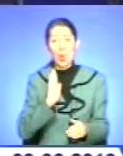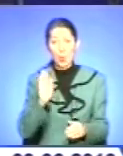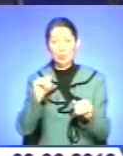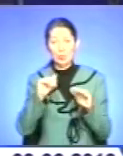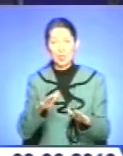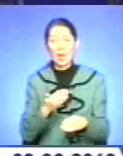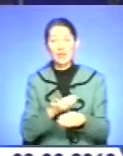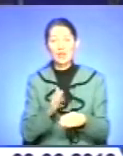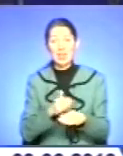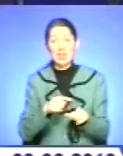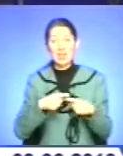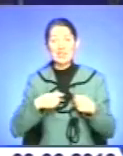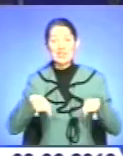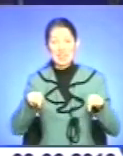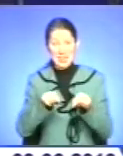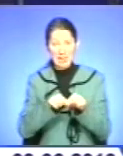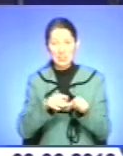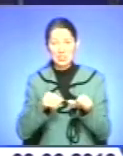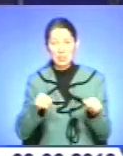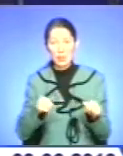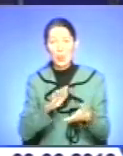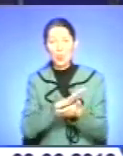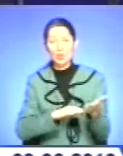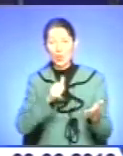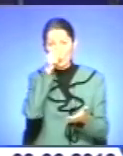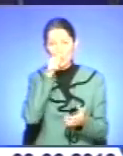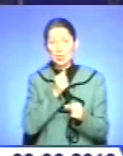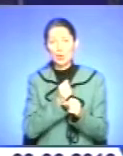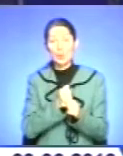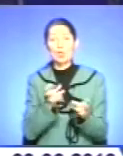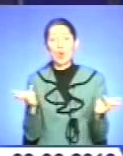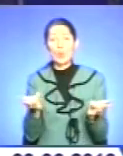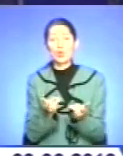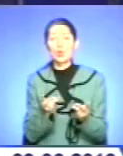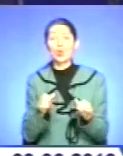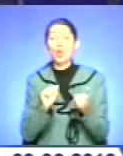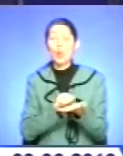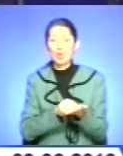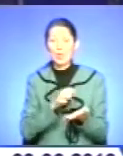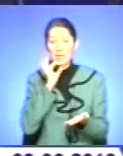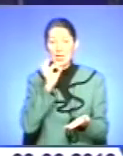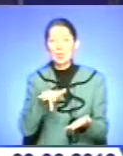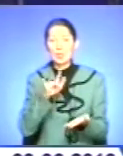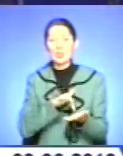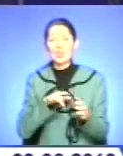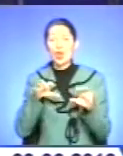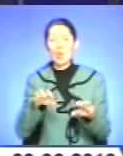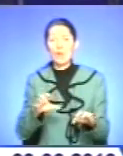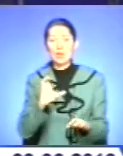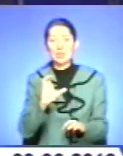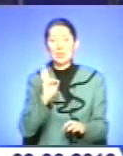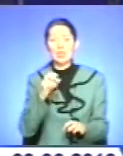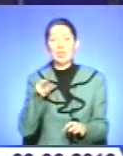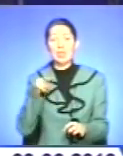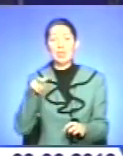про виділення ділянки, упродовж місяця виготовлять необхідну документацію, каже міський голова Сергій Надал. А також